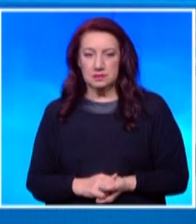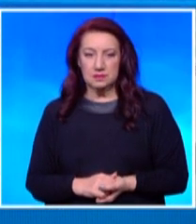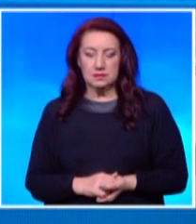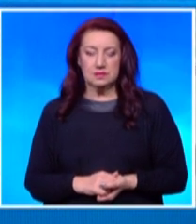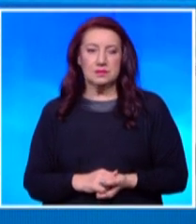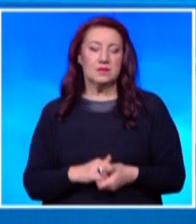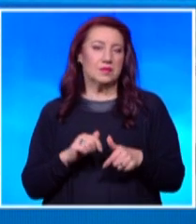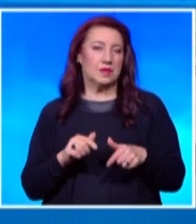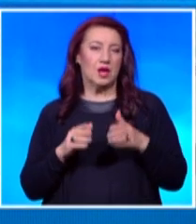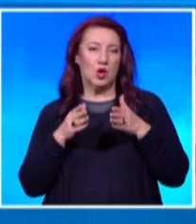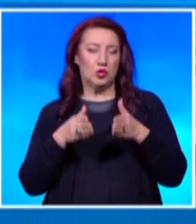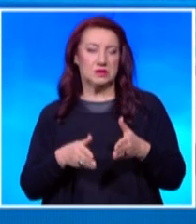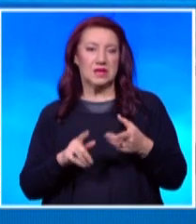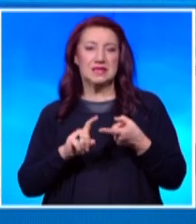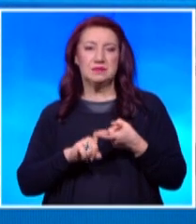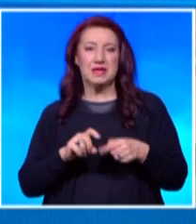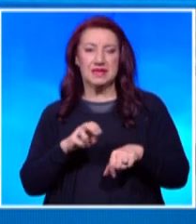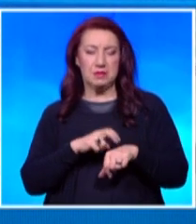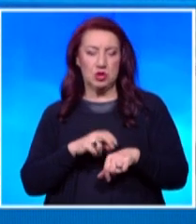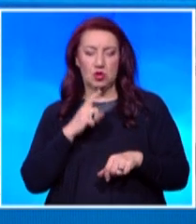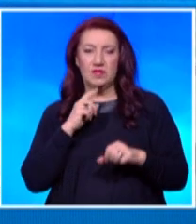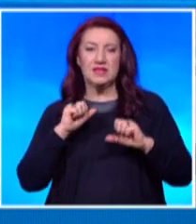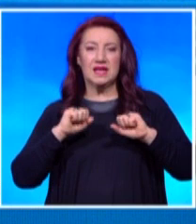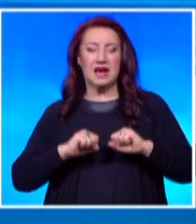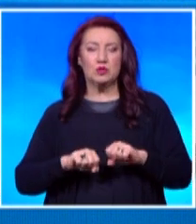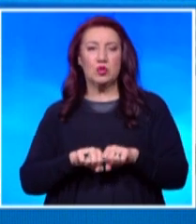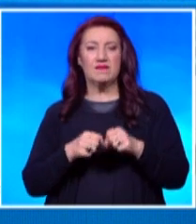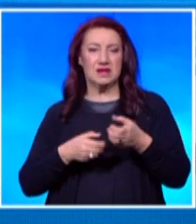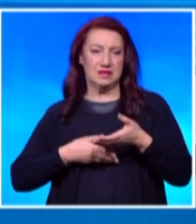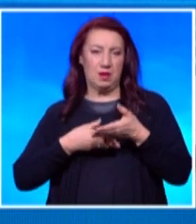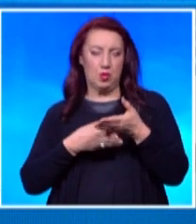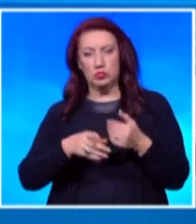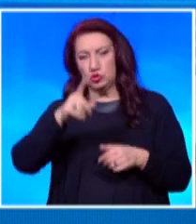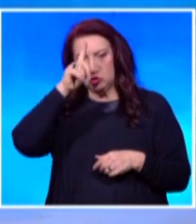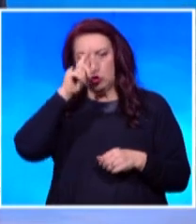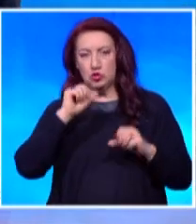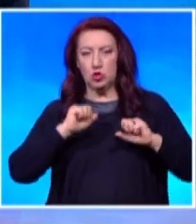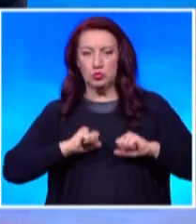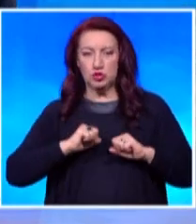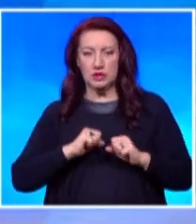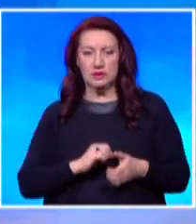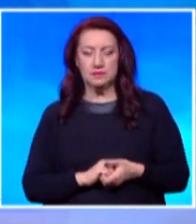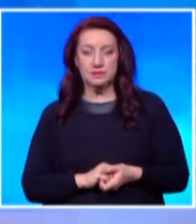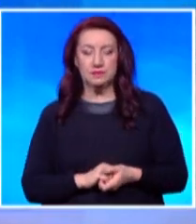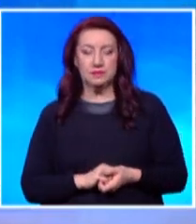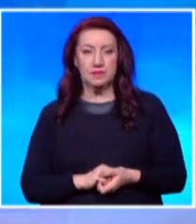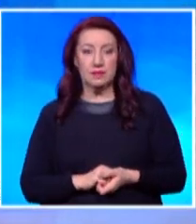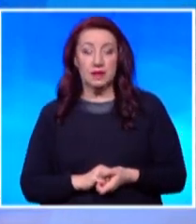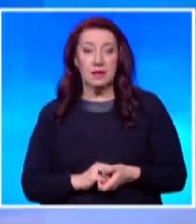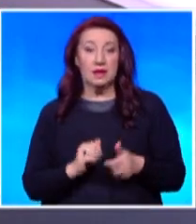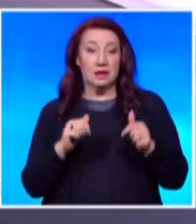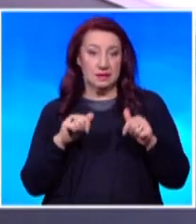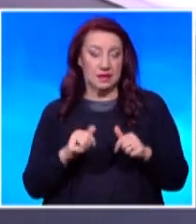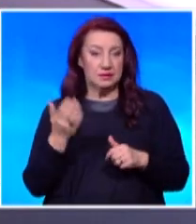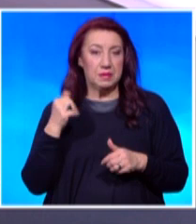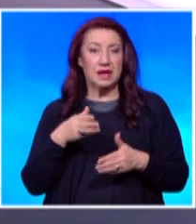При нас сега е Красимир Димитров, директор на аварийна помощ и превенция в Столичната община. Добър вечер. Добър вечер. Господин Димитров, днес бяхте